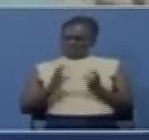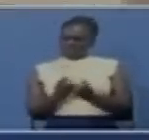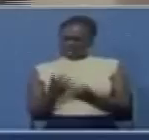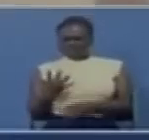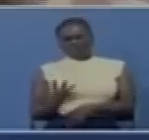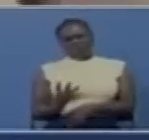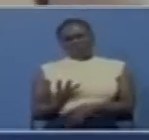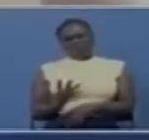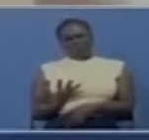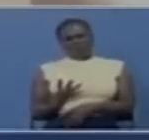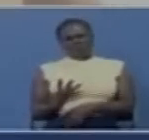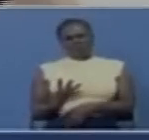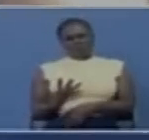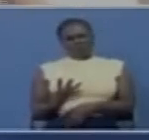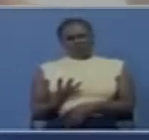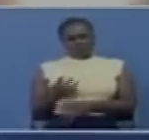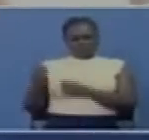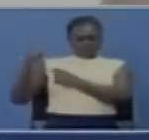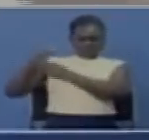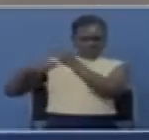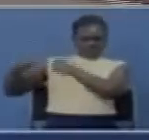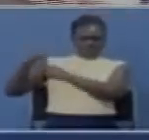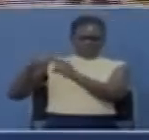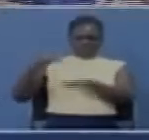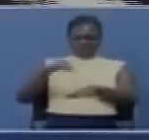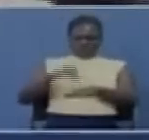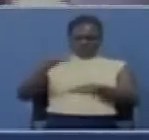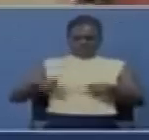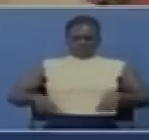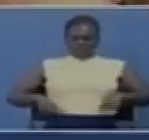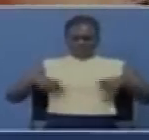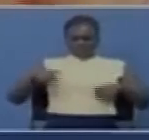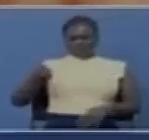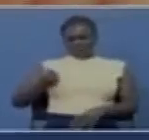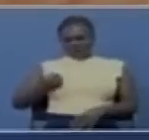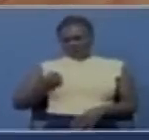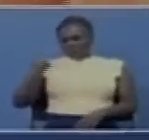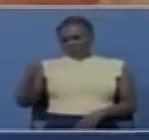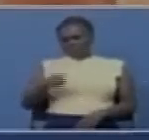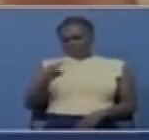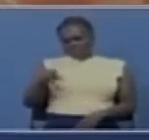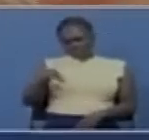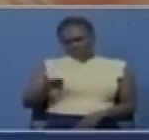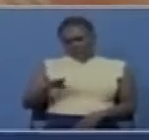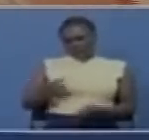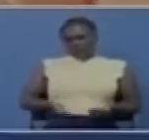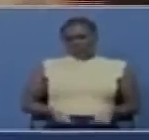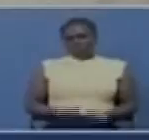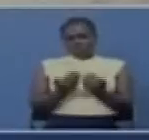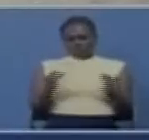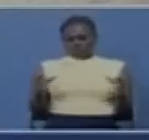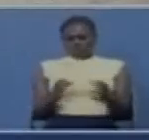4. Mila zinazoingilia kati maisha na masomo ya wasichana ambao makosa yao ni kujipata katika jamii